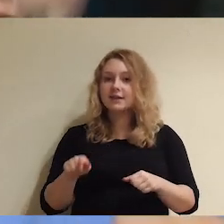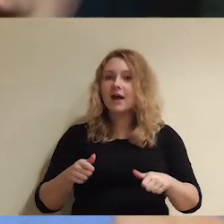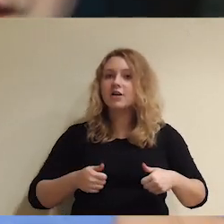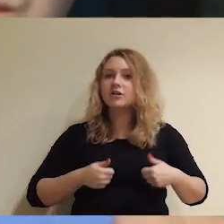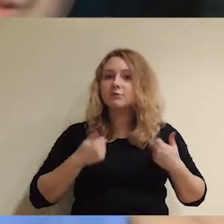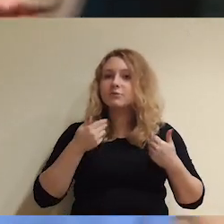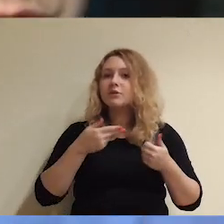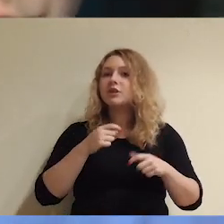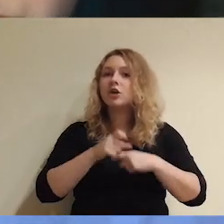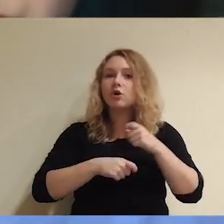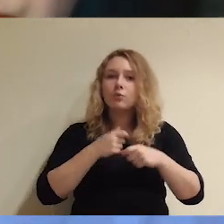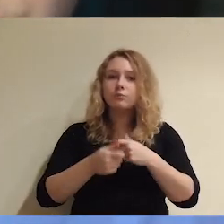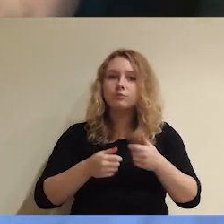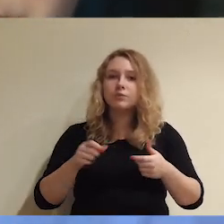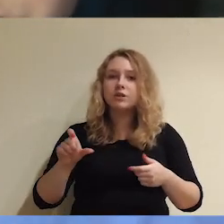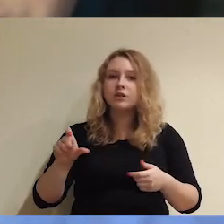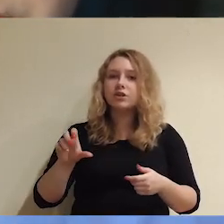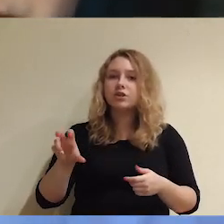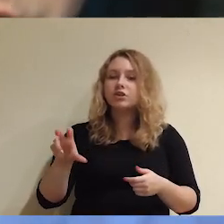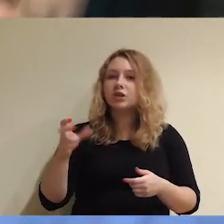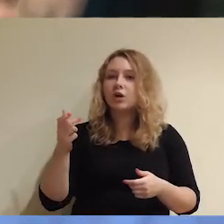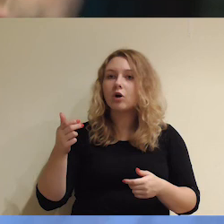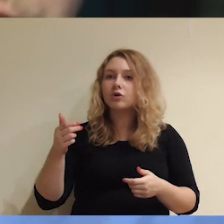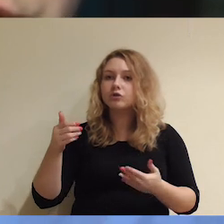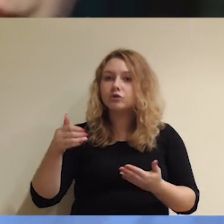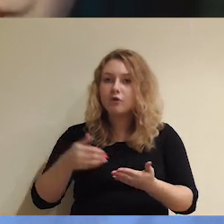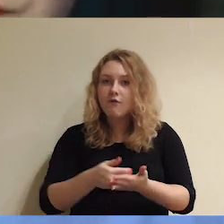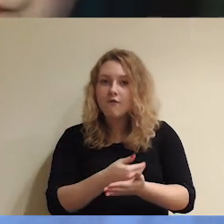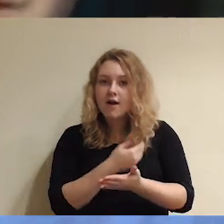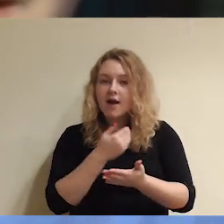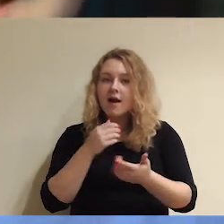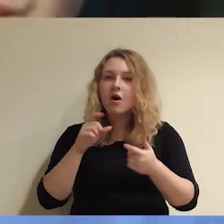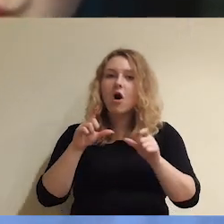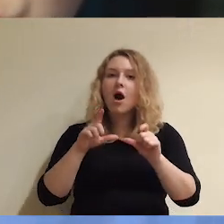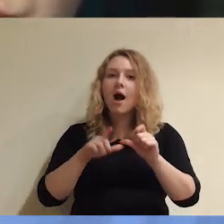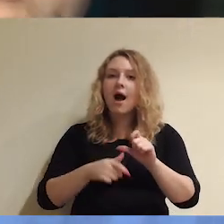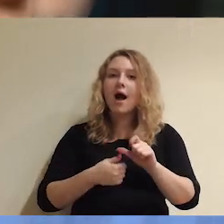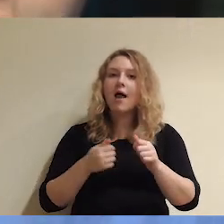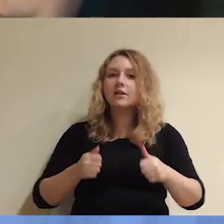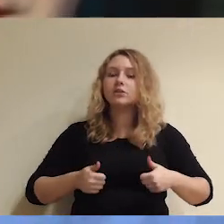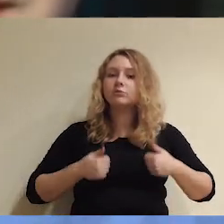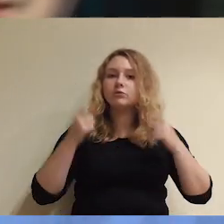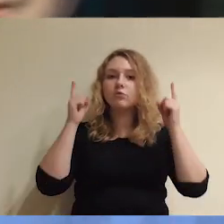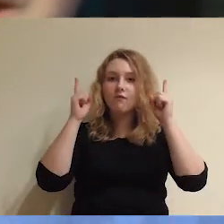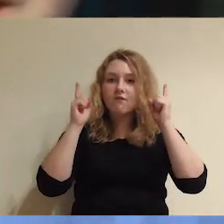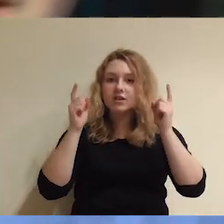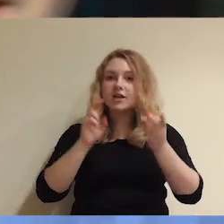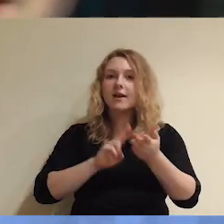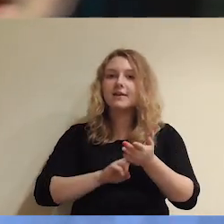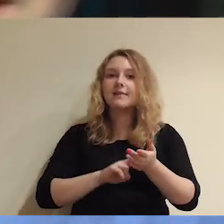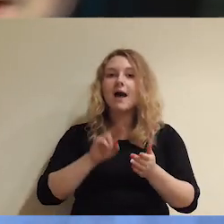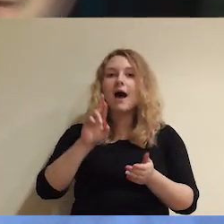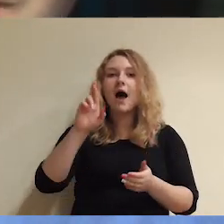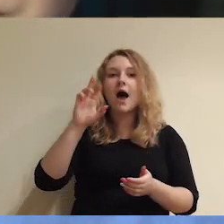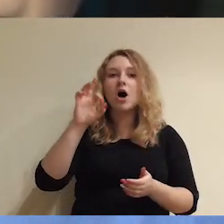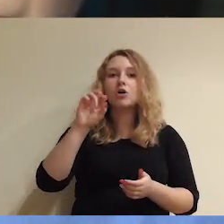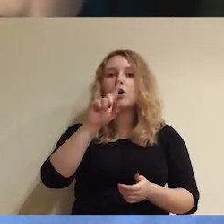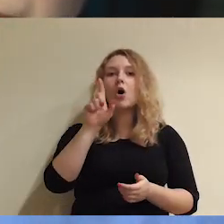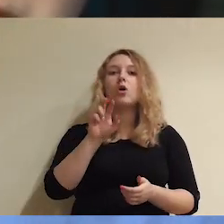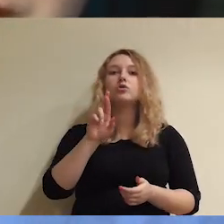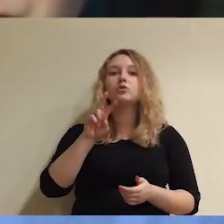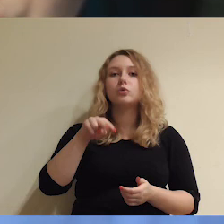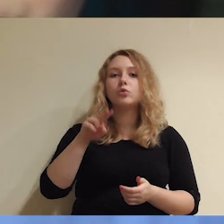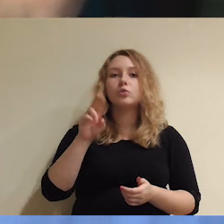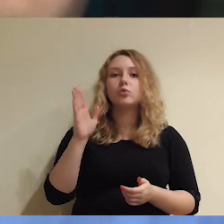taka, żebyśmy nie robili czegoś nowego, ale żebyśmy zwrócili uwagę na rozrusznik, czyli na naszym